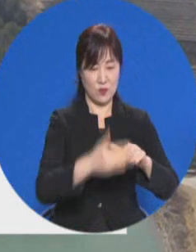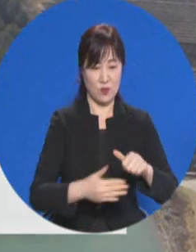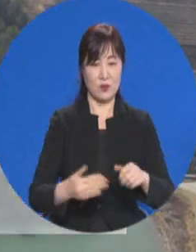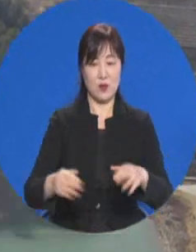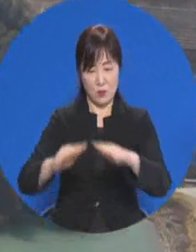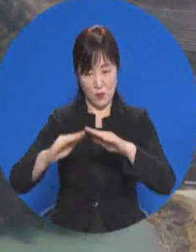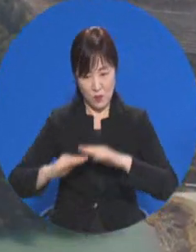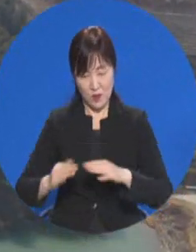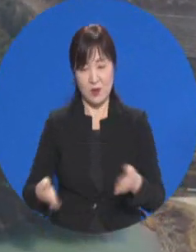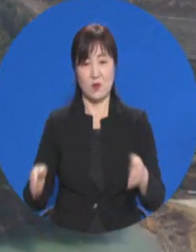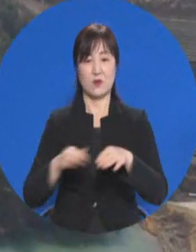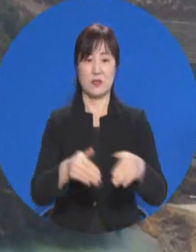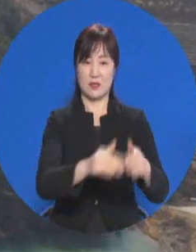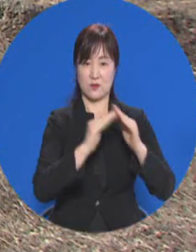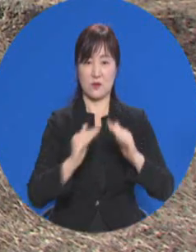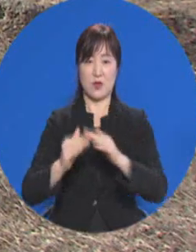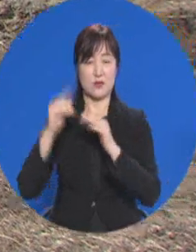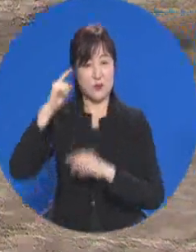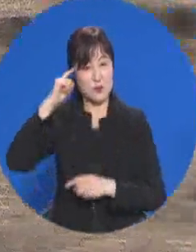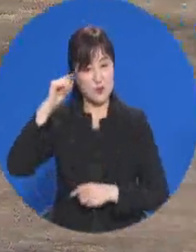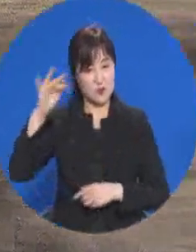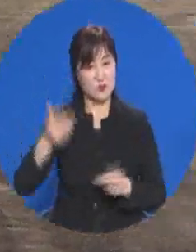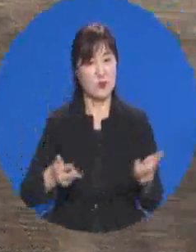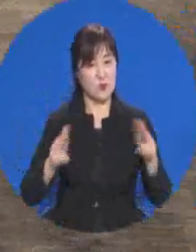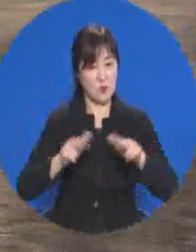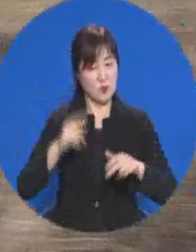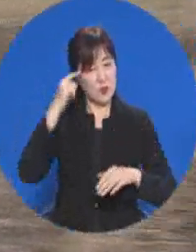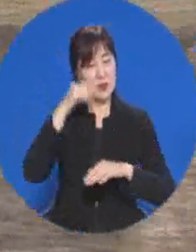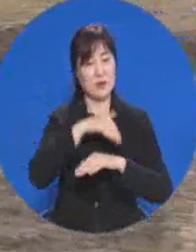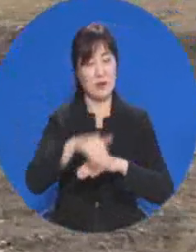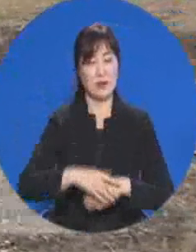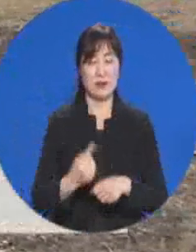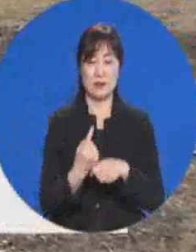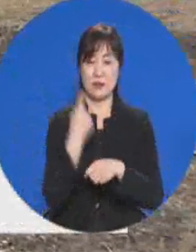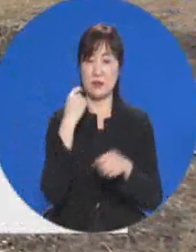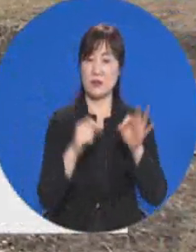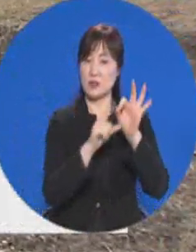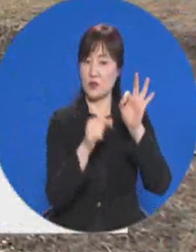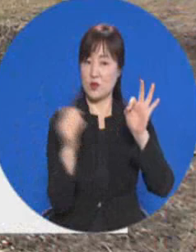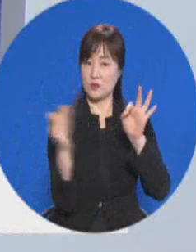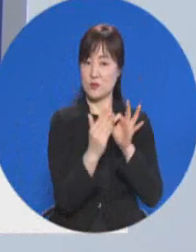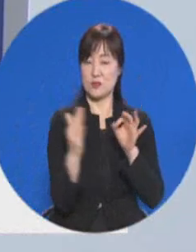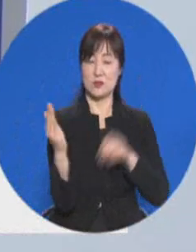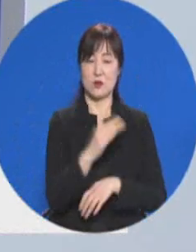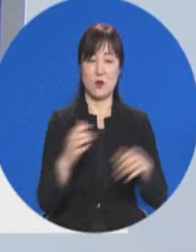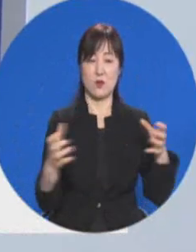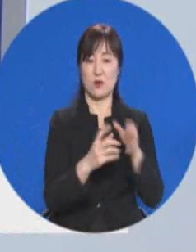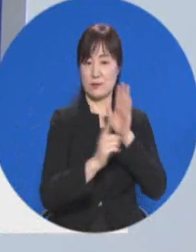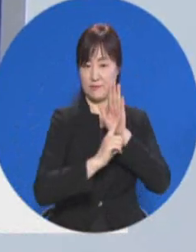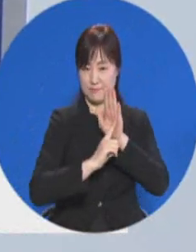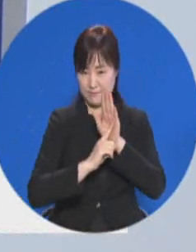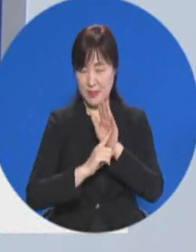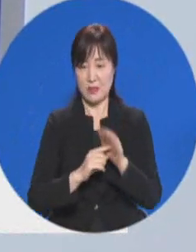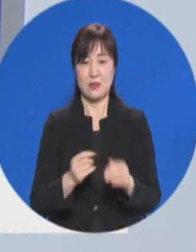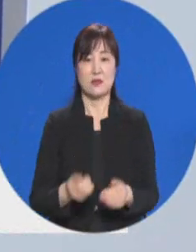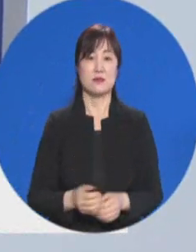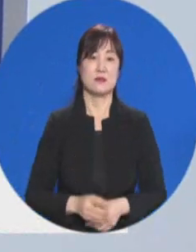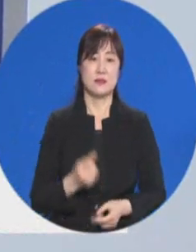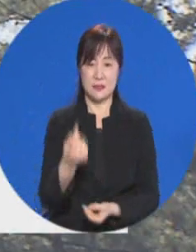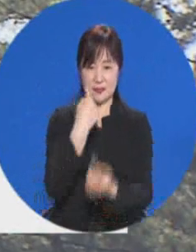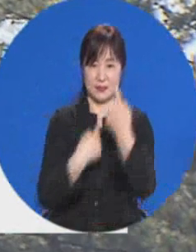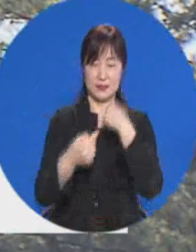추모공원이 조성될 것으로 전망됩니다. 부흥군이 지난해 10월부터 공모 방식을 통해 추모공원 후보지 신청을 받은